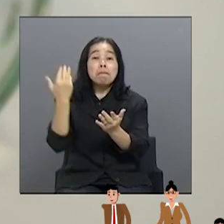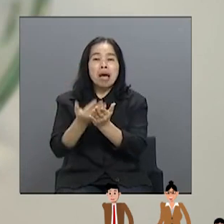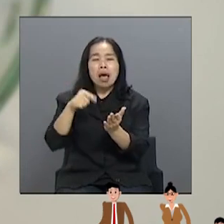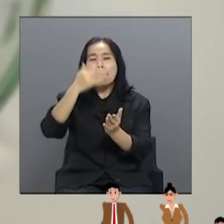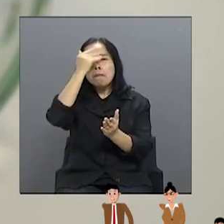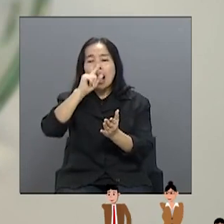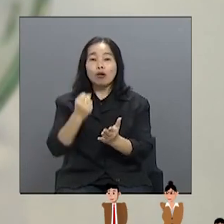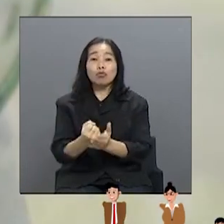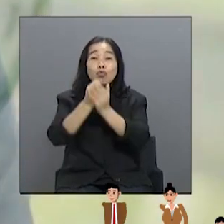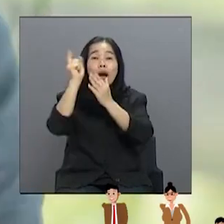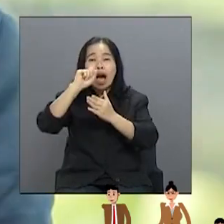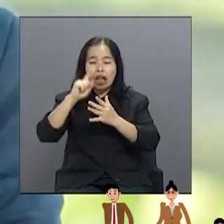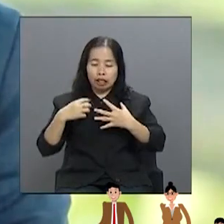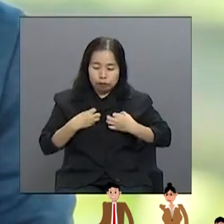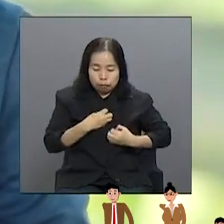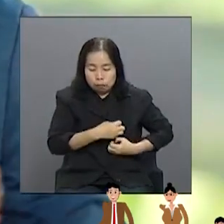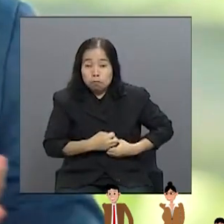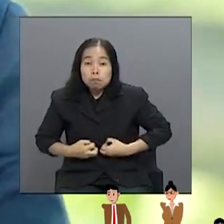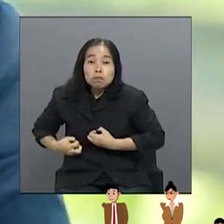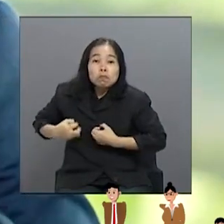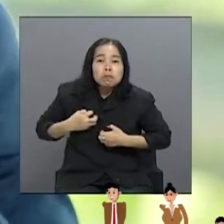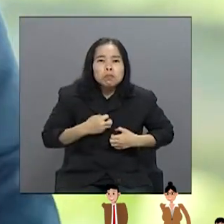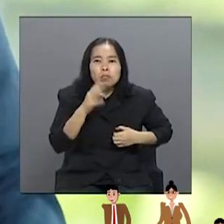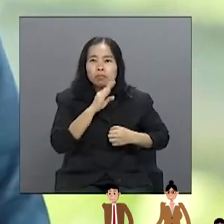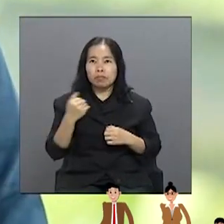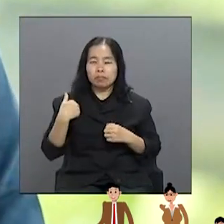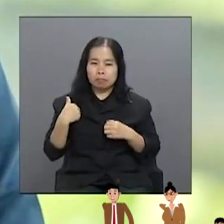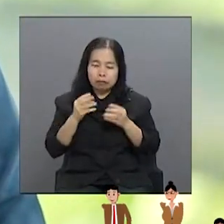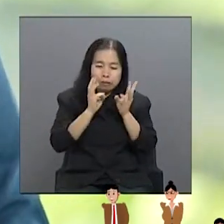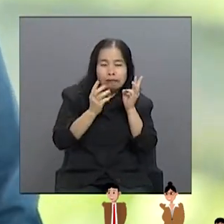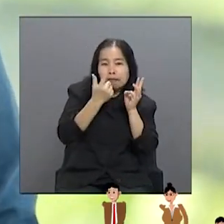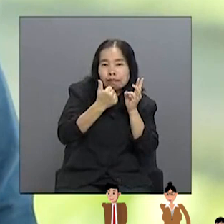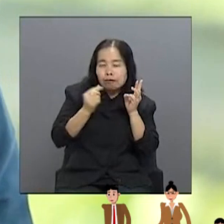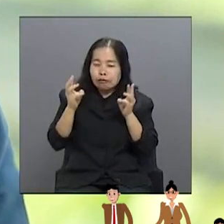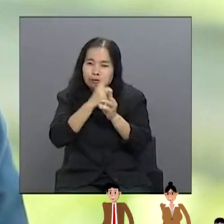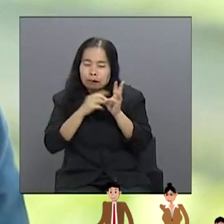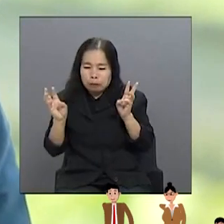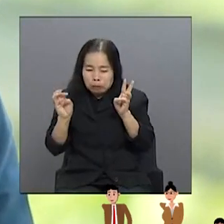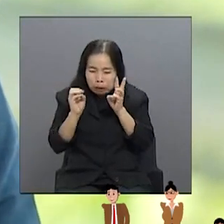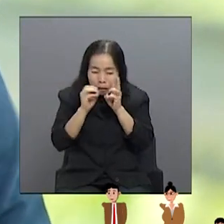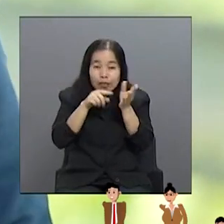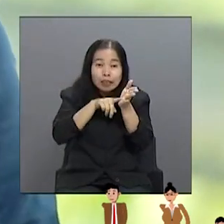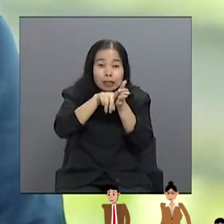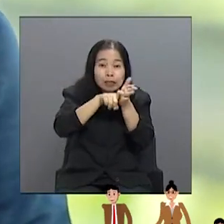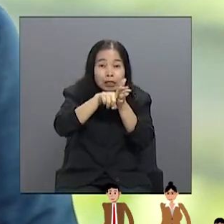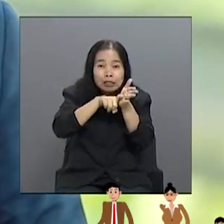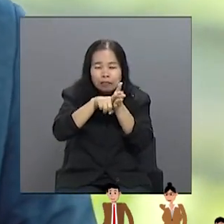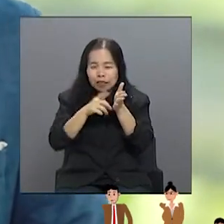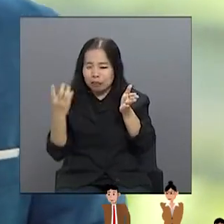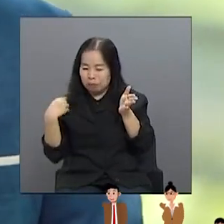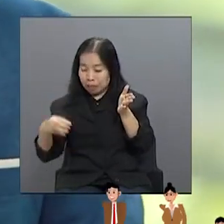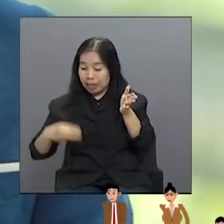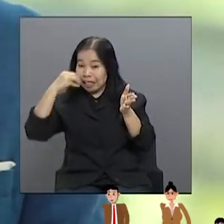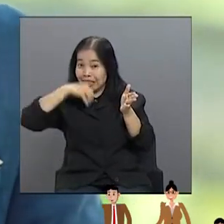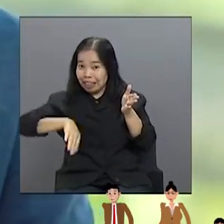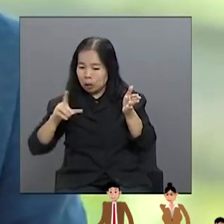ที่ผนังเซลล์ของเม็ดเลือดขาวทำให้เม็ดเลือดขาวเนี่ยเคลื่อนตัวมาจับกินเชื้อโรคทำงานได้อย่างมีประสิทธิภาพจับกินเชื้อไวรัสแล้ว